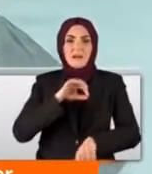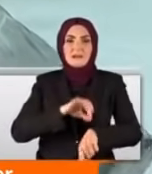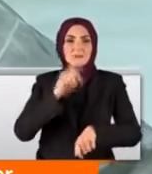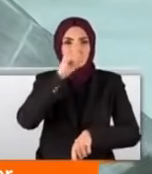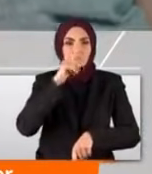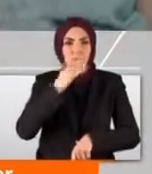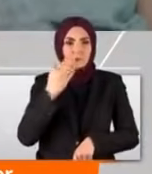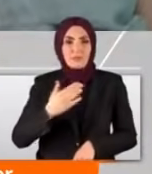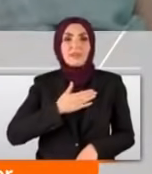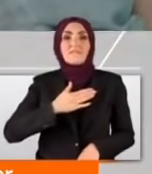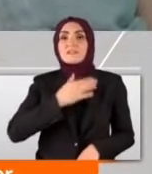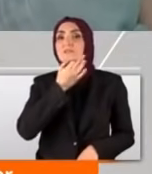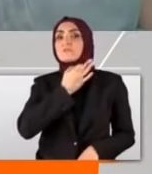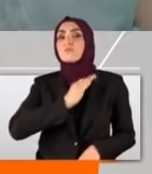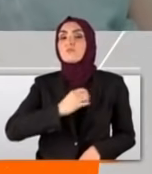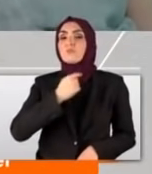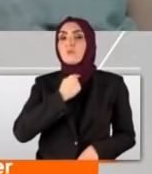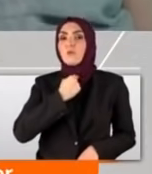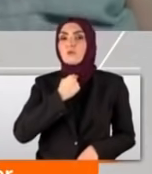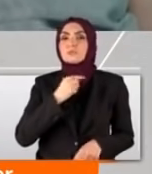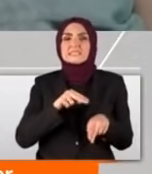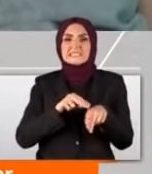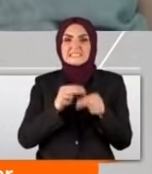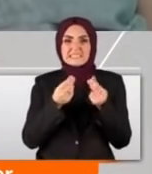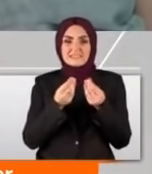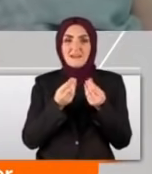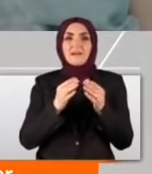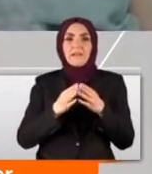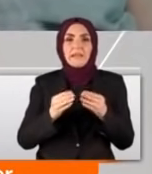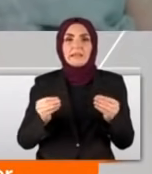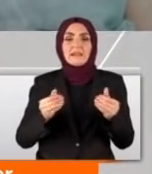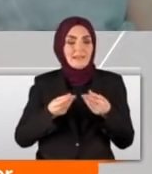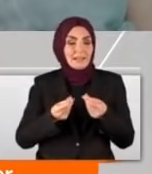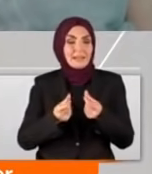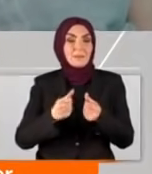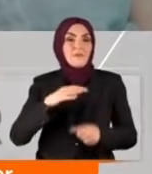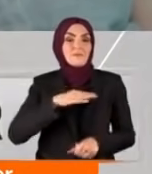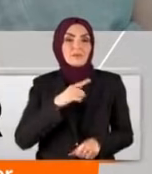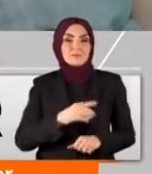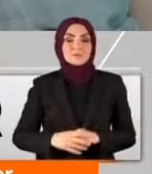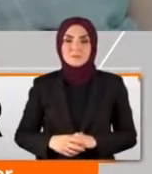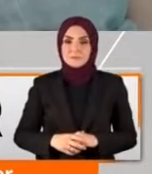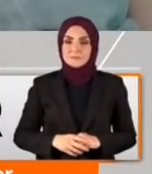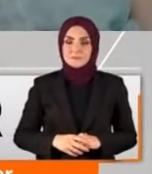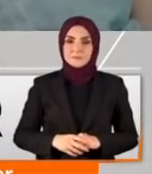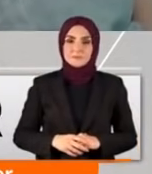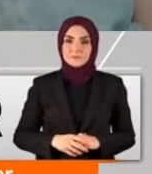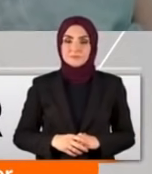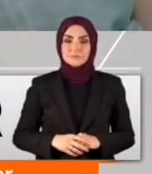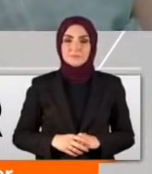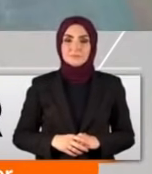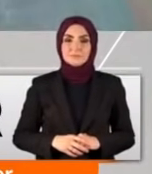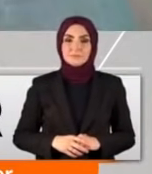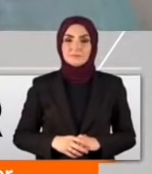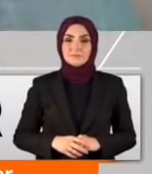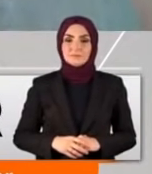kıkırdakları eriyordu. Boğazım delindi. Boğazım delindikten sonra da aspireyle yaşarım, oksijenle bir